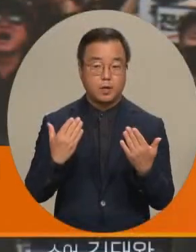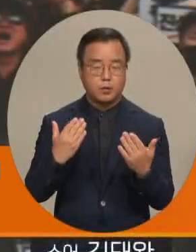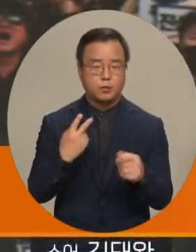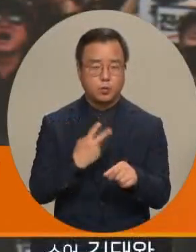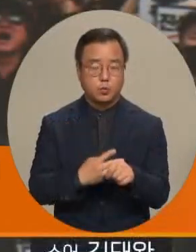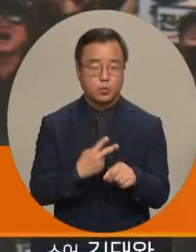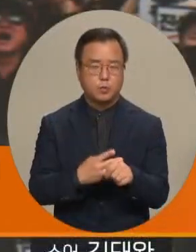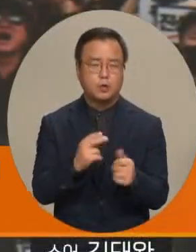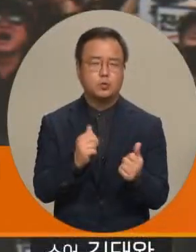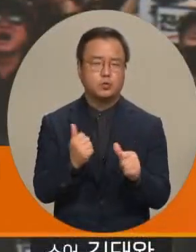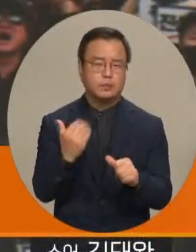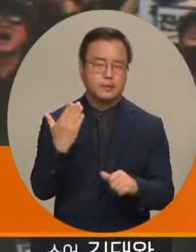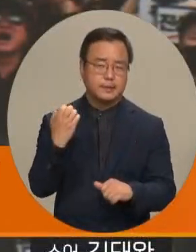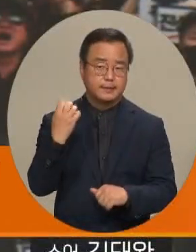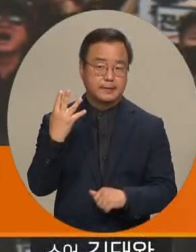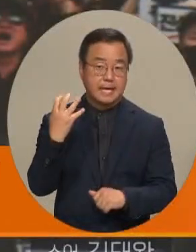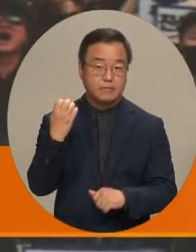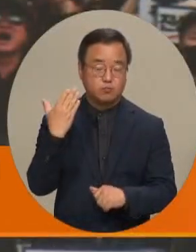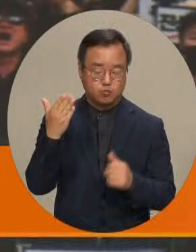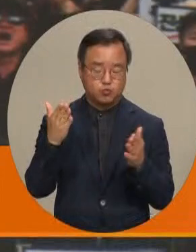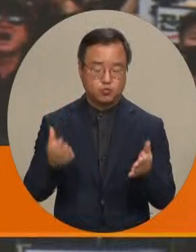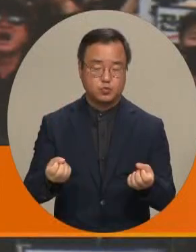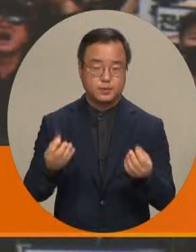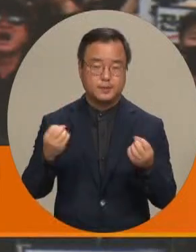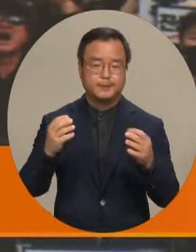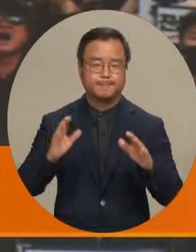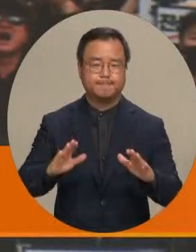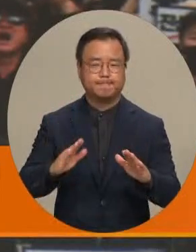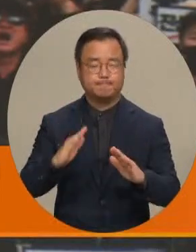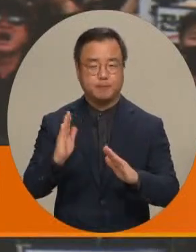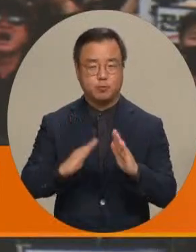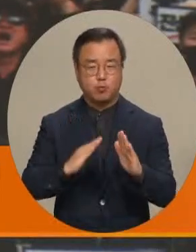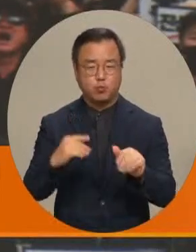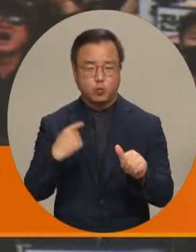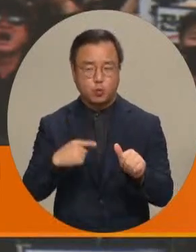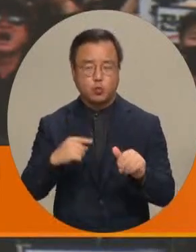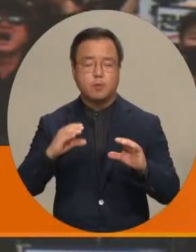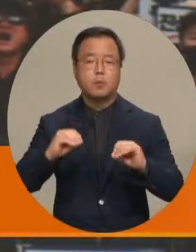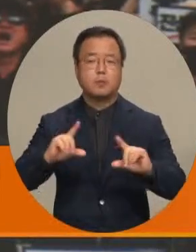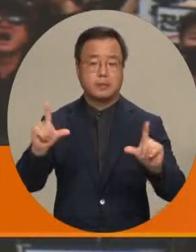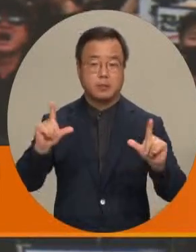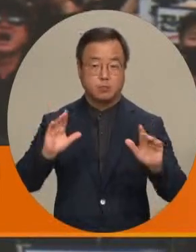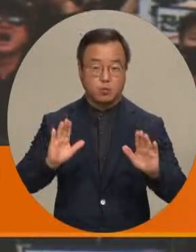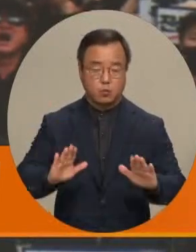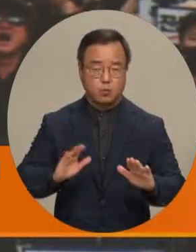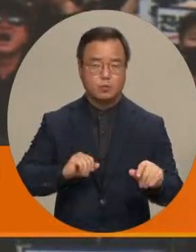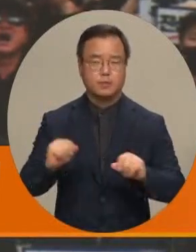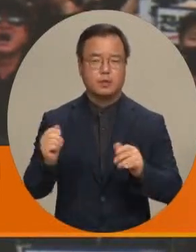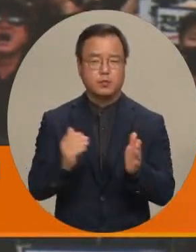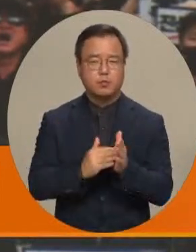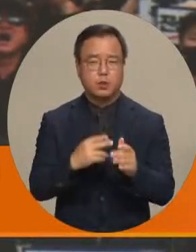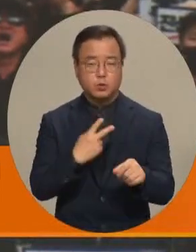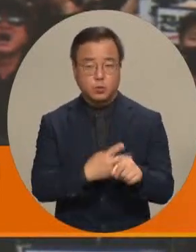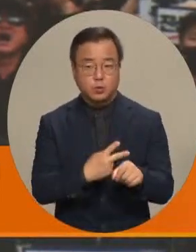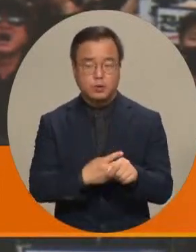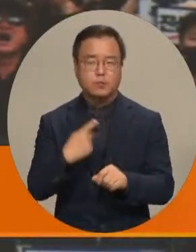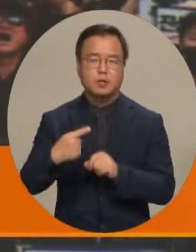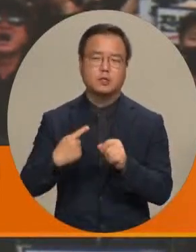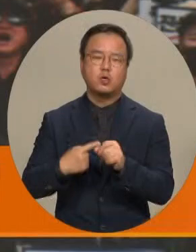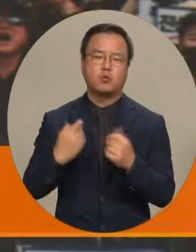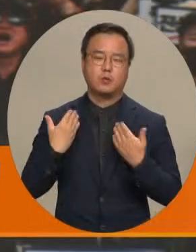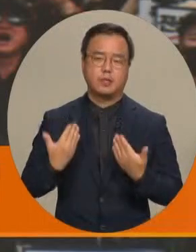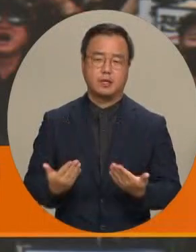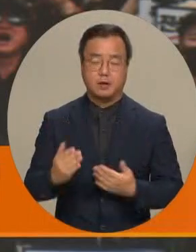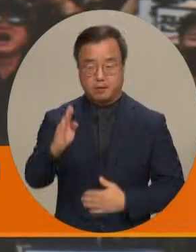오늘 교사들이 예고했던 공교육 멈춤이 전국에서 진행됐습니다. 교사들은 연가와 병가 등을 활용해